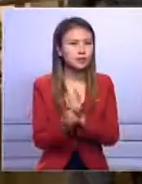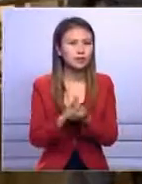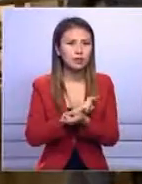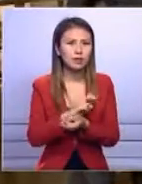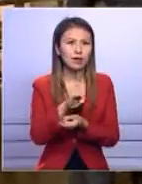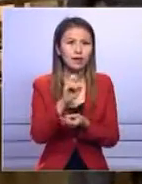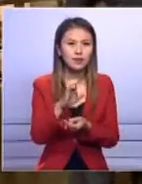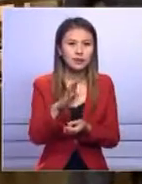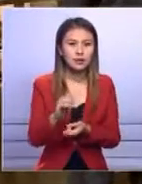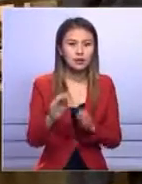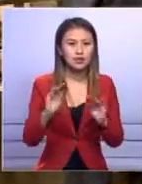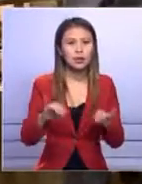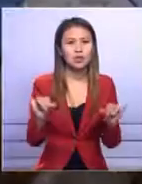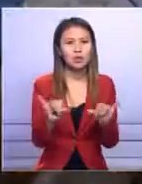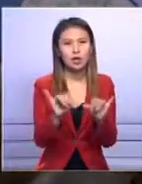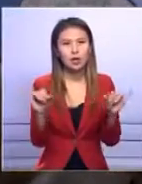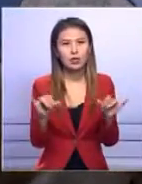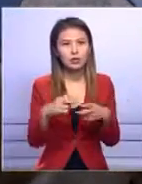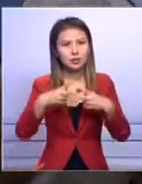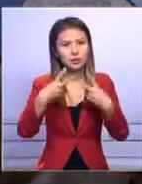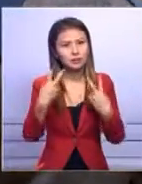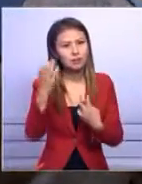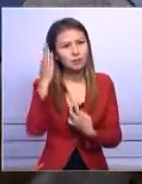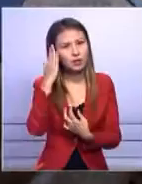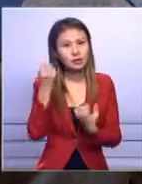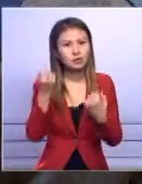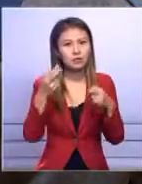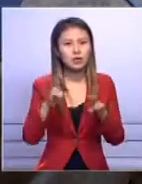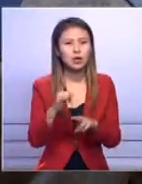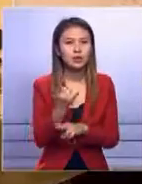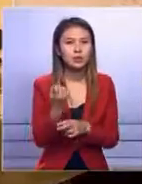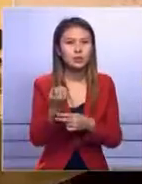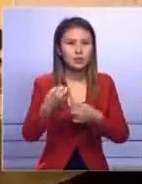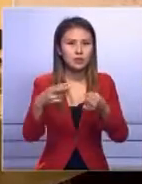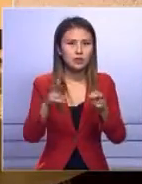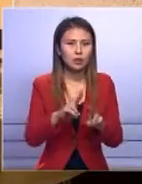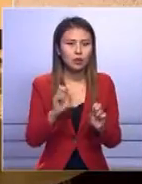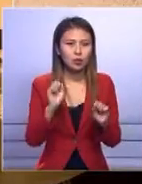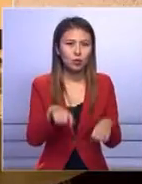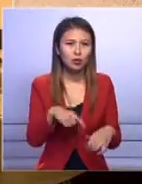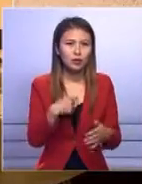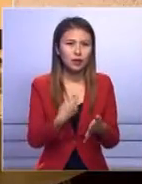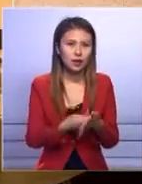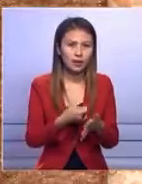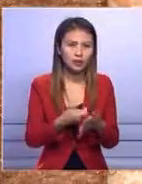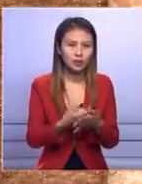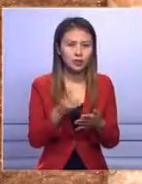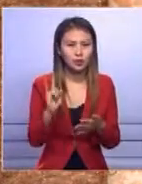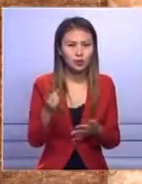залы, кассалар, асхана, қонақ үй, тіпті ана мен балаға арналған арнайы бөлме де бар.